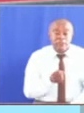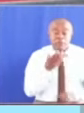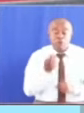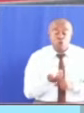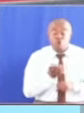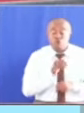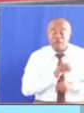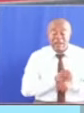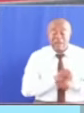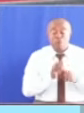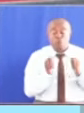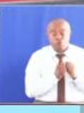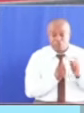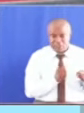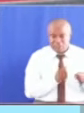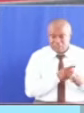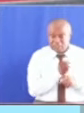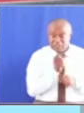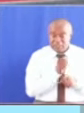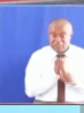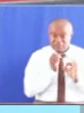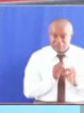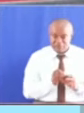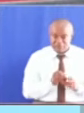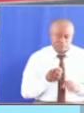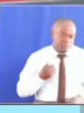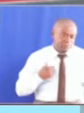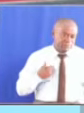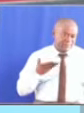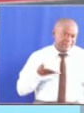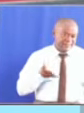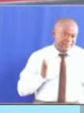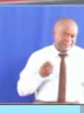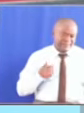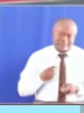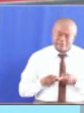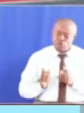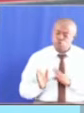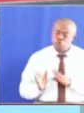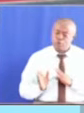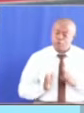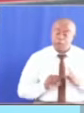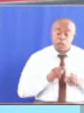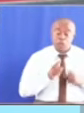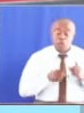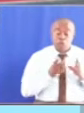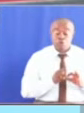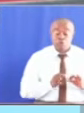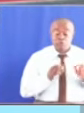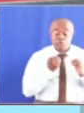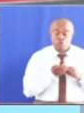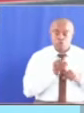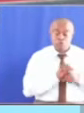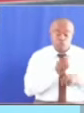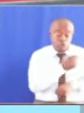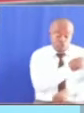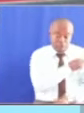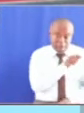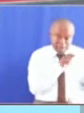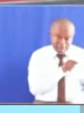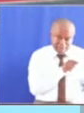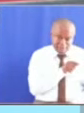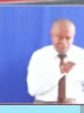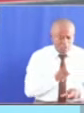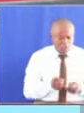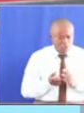hivyo inafanya vizuri sana. Sisi kama serikali tumejipanga kuendelea kuboresha miundombinu ya hospitali ya Bombo kwa